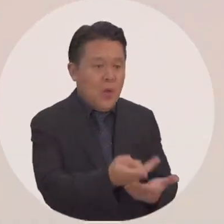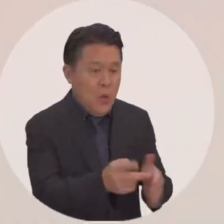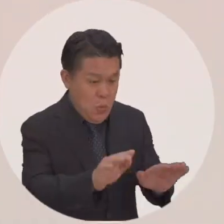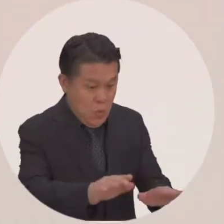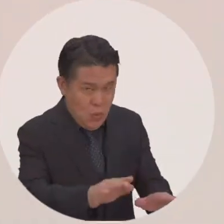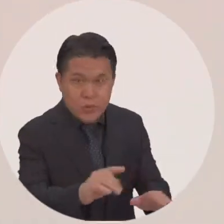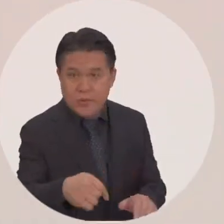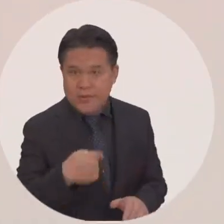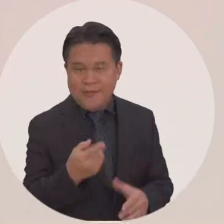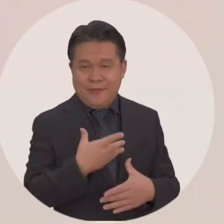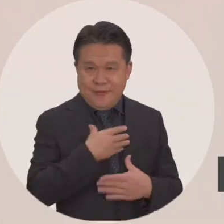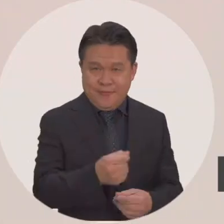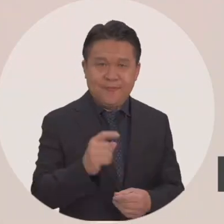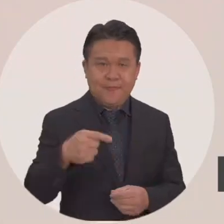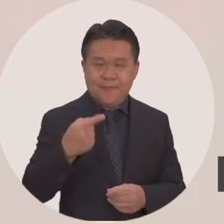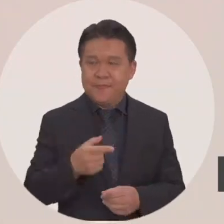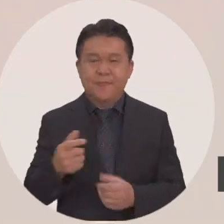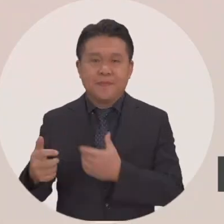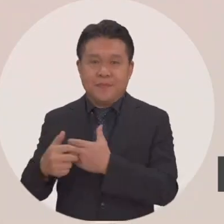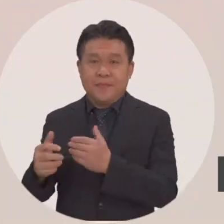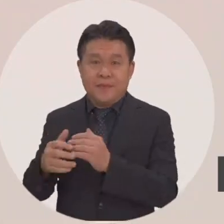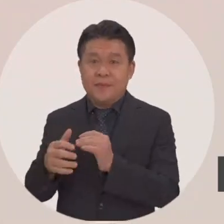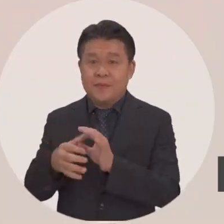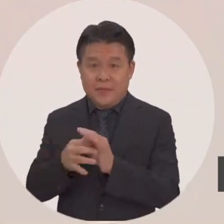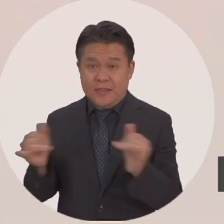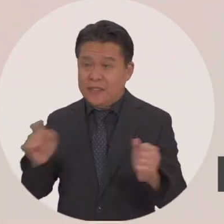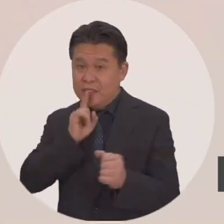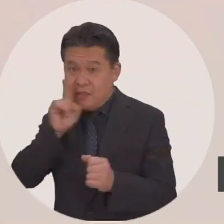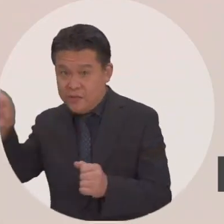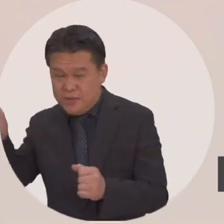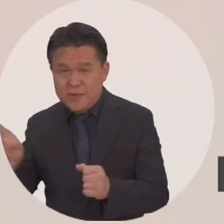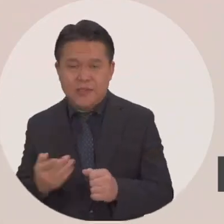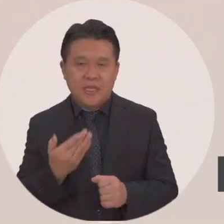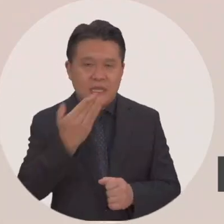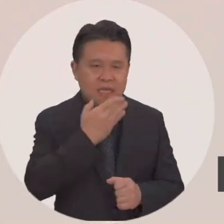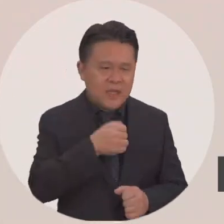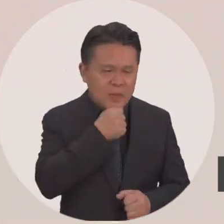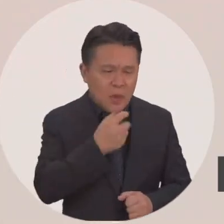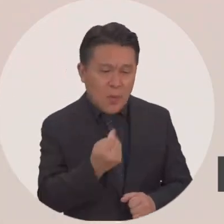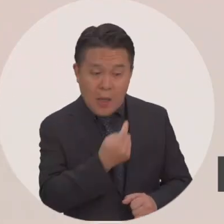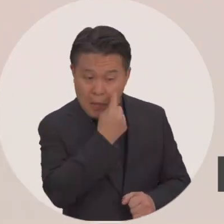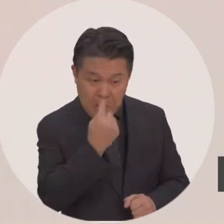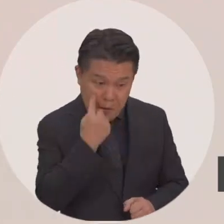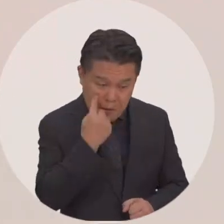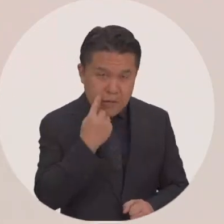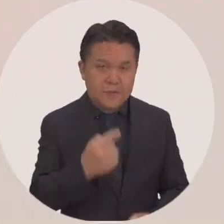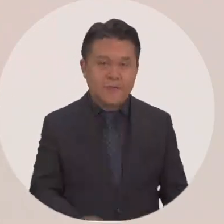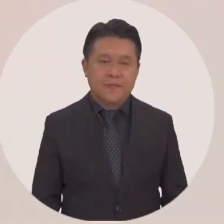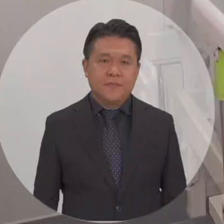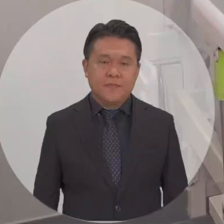대상자를 안전하게 눕힌 후 요양병원 관계자에게 보고하고 혈당을 측정합니다.